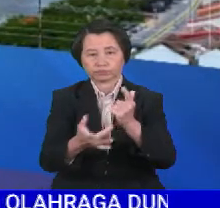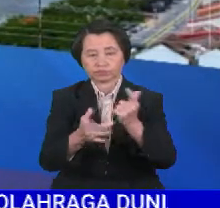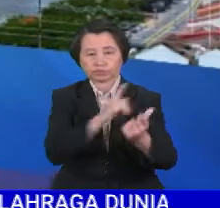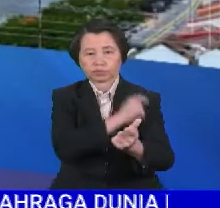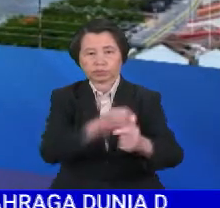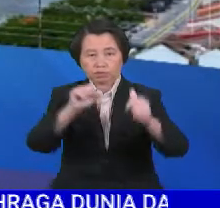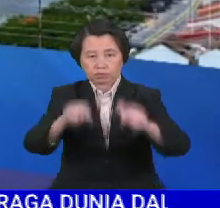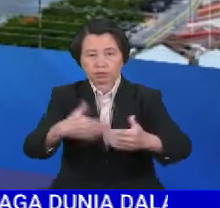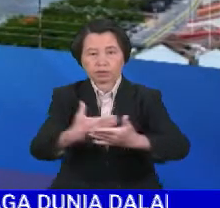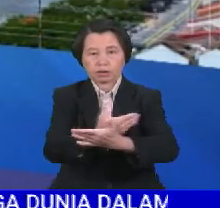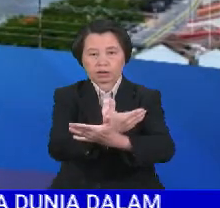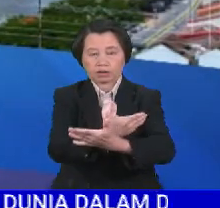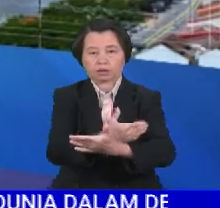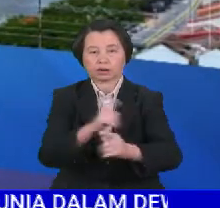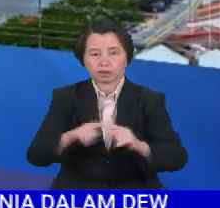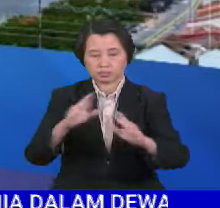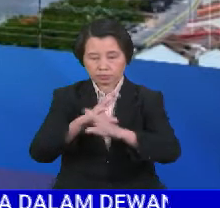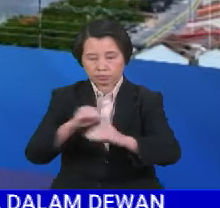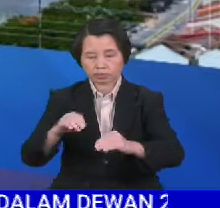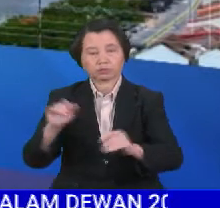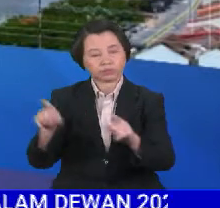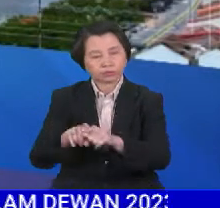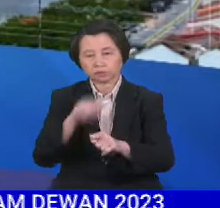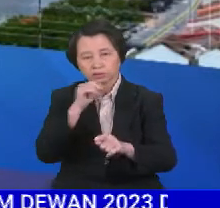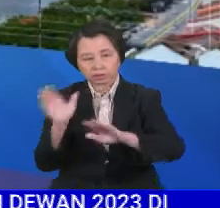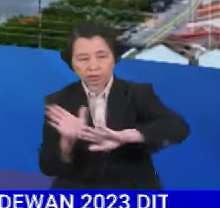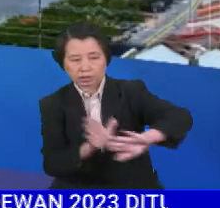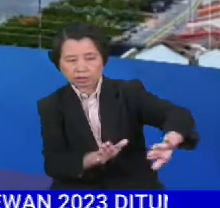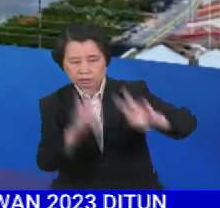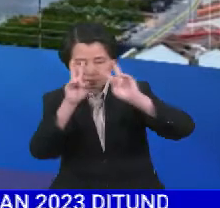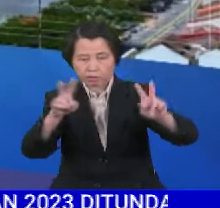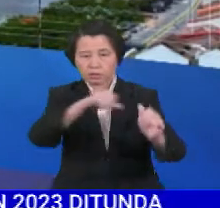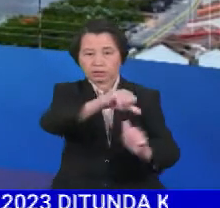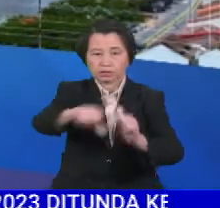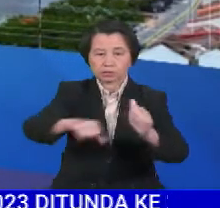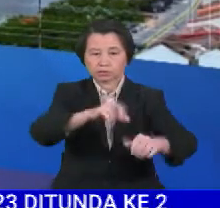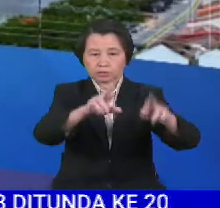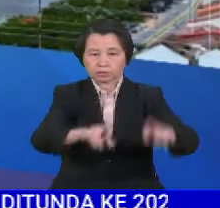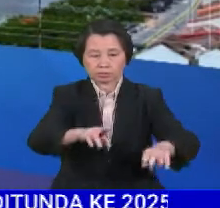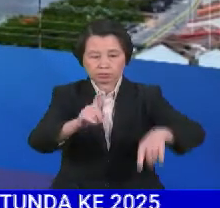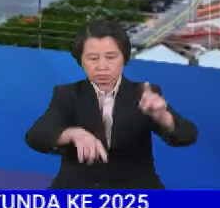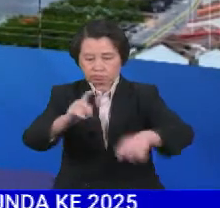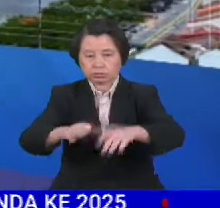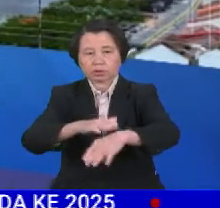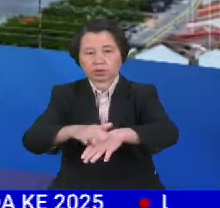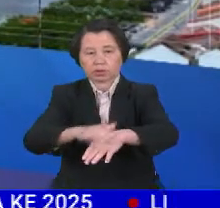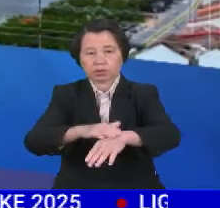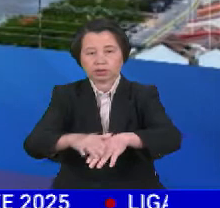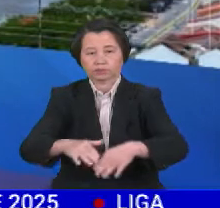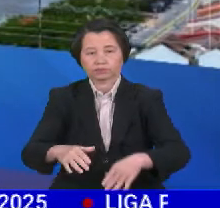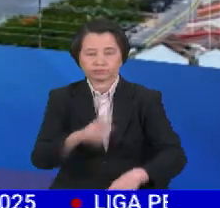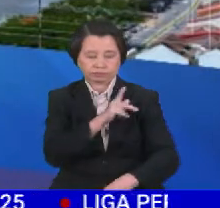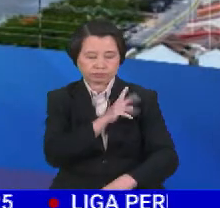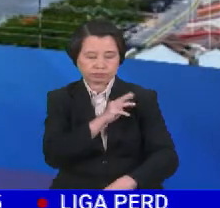tenaga boleh diperbarui namun Serawak tidak akan mengabaikan keharmonian sosial Royal yang berbilang kaum PMS